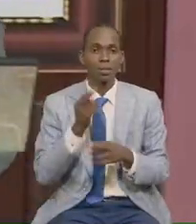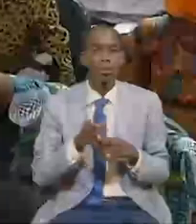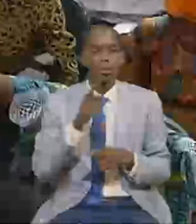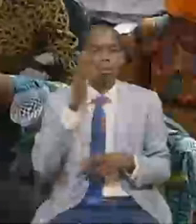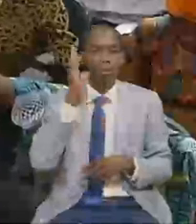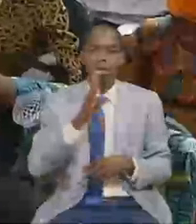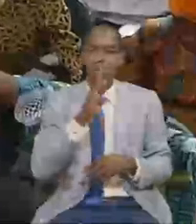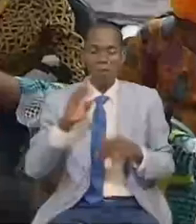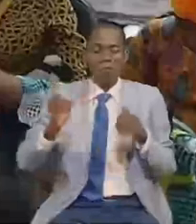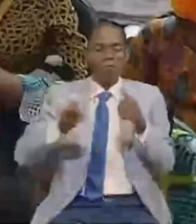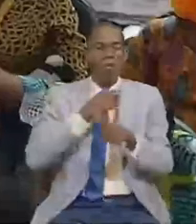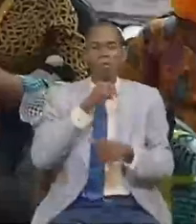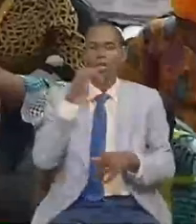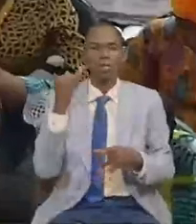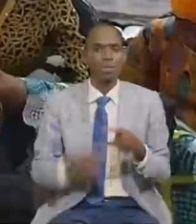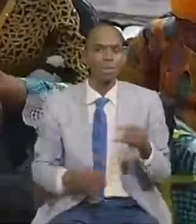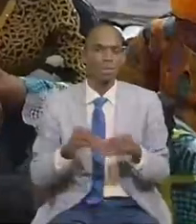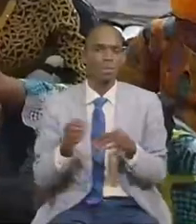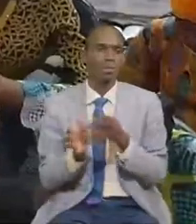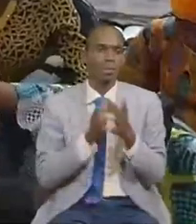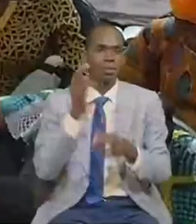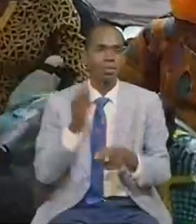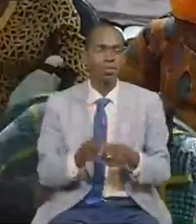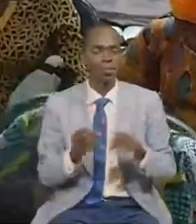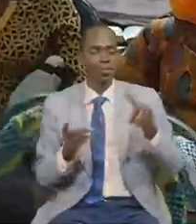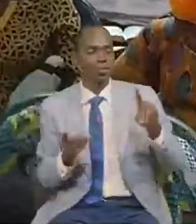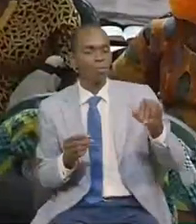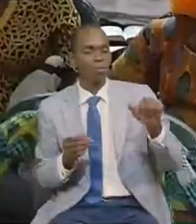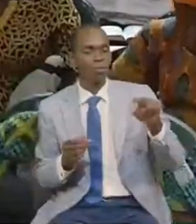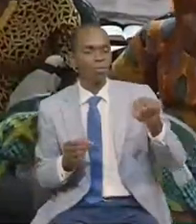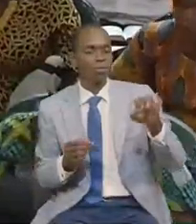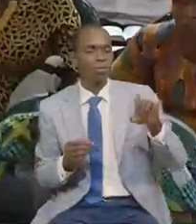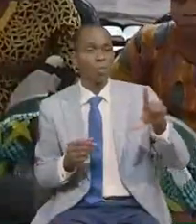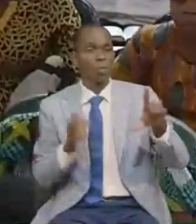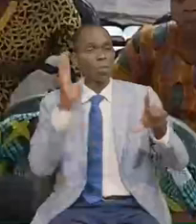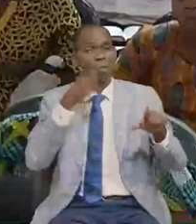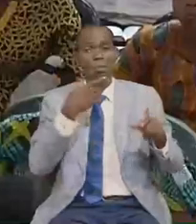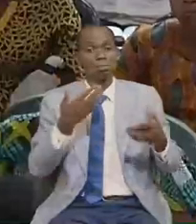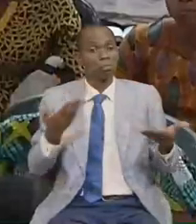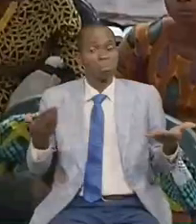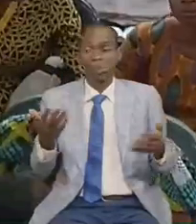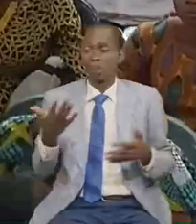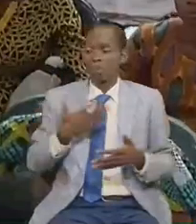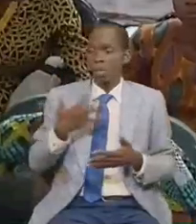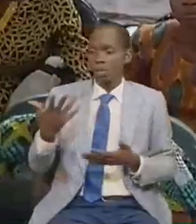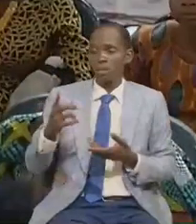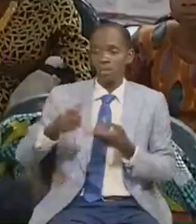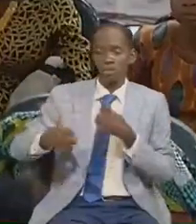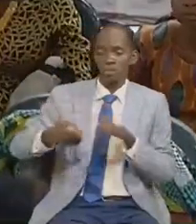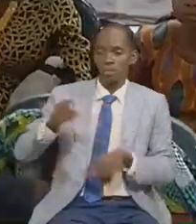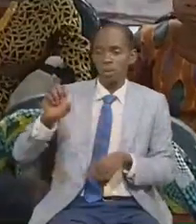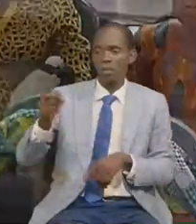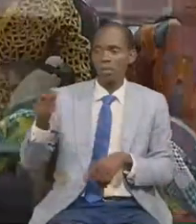le dernier. Daniel pouvait dire, vous savez quoi Shadrach, Meshach et Abednego? Nous sommes